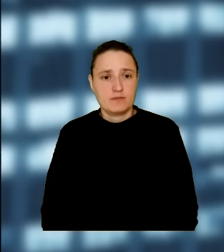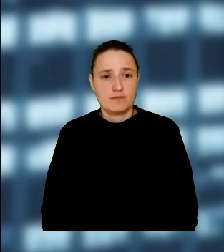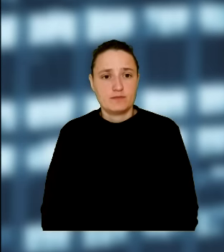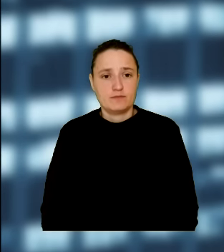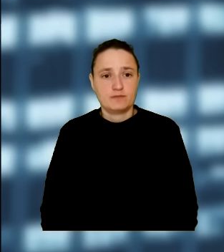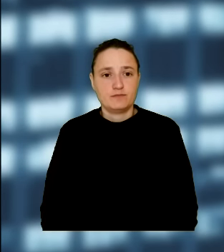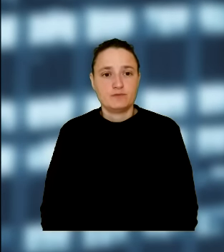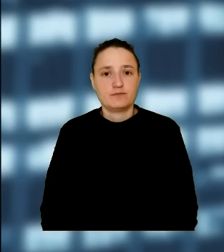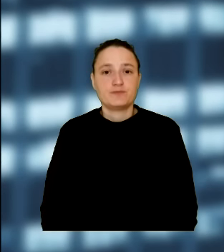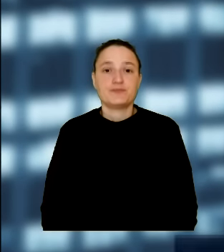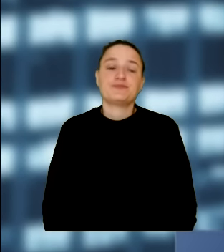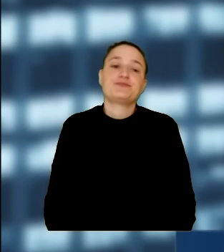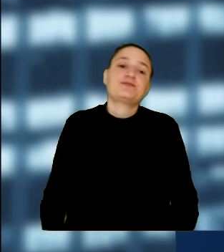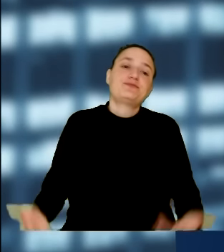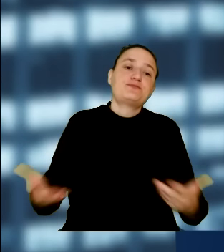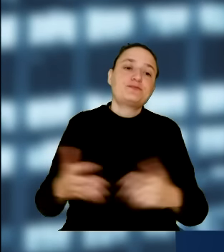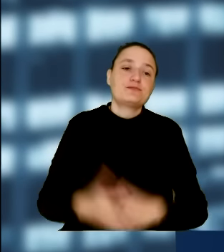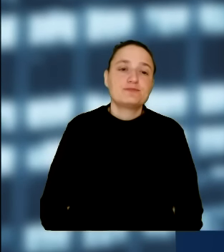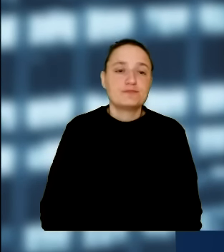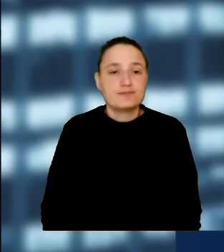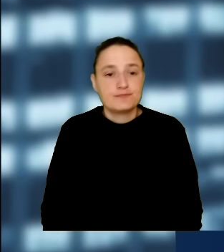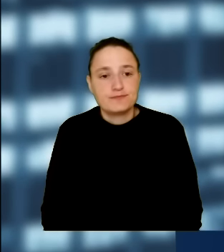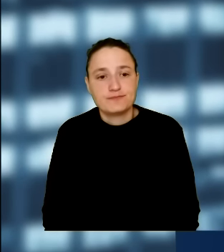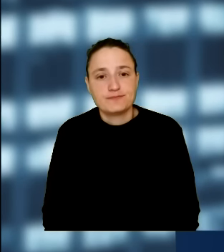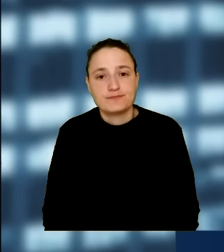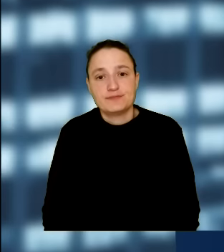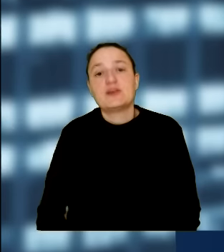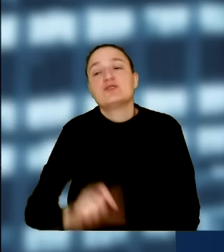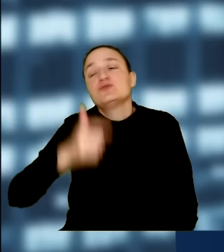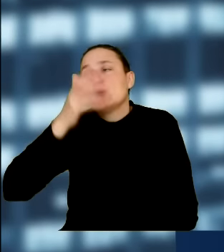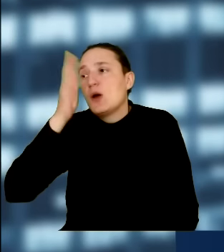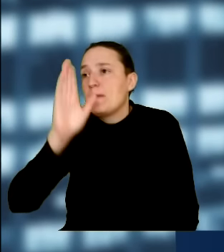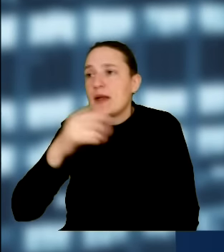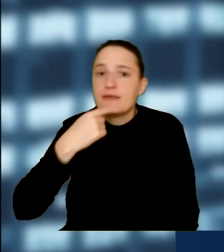Ja, proszę państwa, co ja będę, prawda? Mhm.